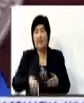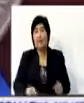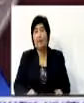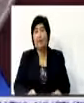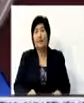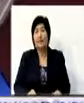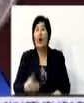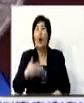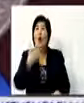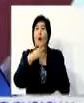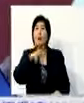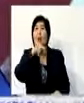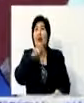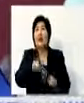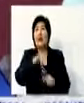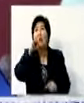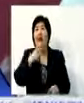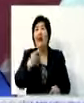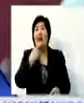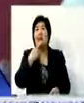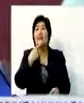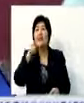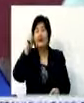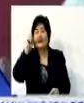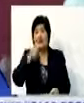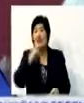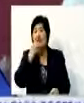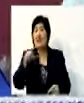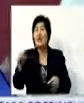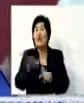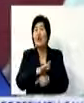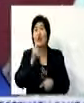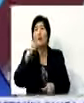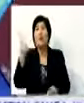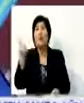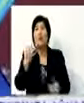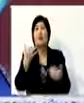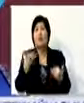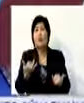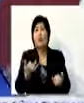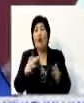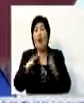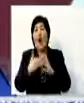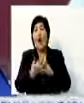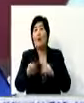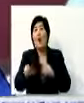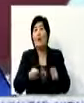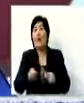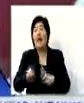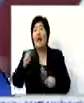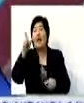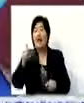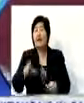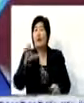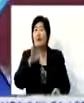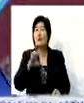Ұлтым кәріс болса да қазақ тілін жақсы меңгергенмін деп ойлаймын. Бірінші бүгін аудан әкіміміздің